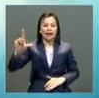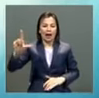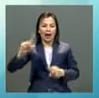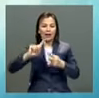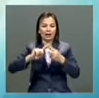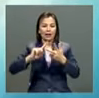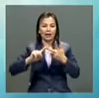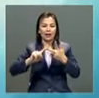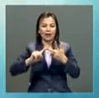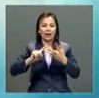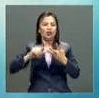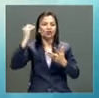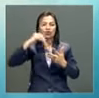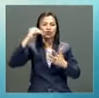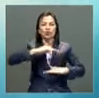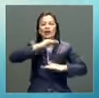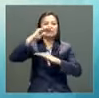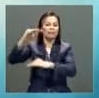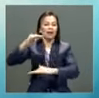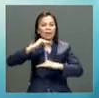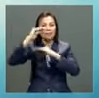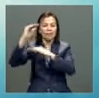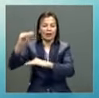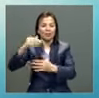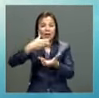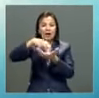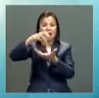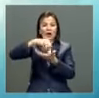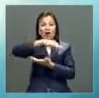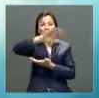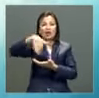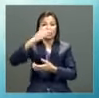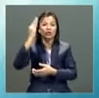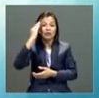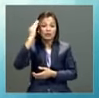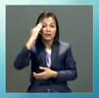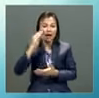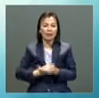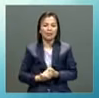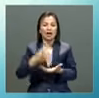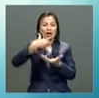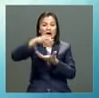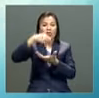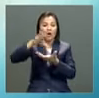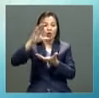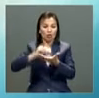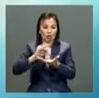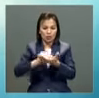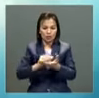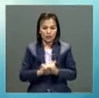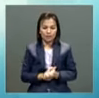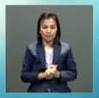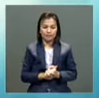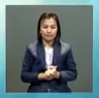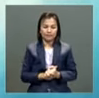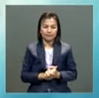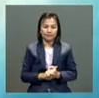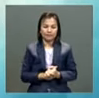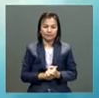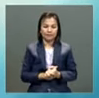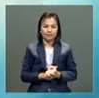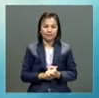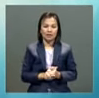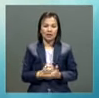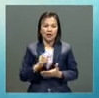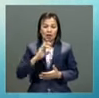แล้วก็มีเกือบทุกวันเลยทีเดียวนะครับอันนี้นำเรียนว่ามีให้รายงานอย่างนี้นะครับก็ให้